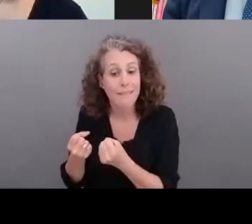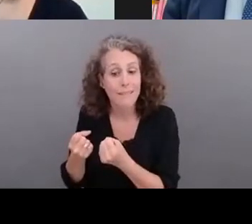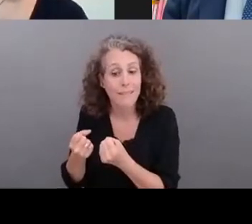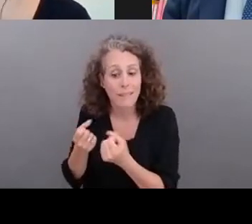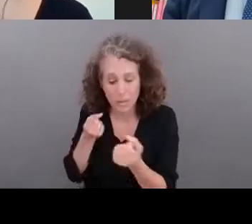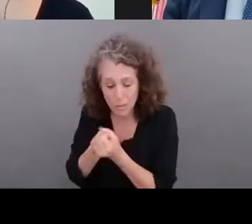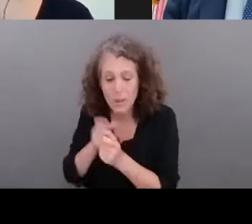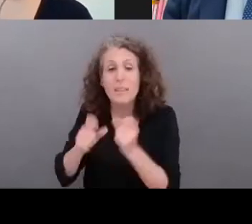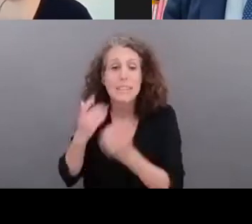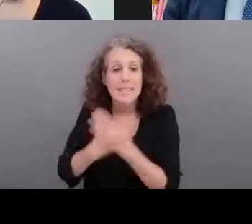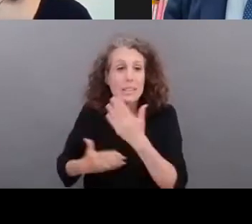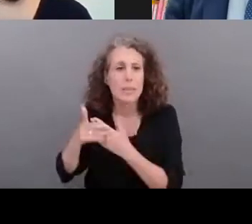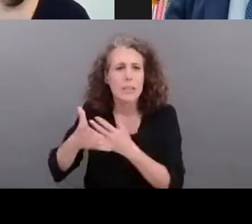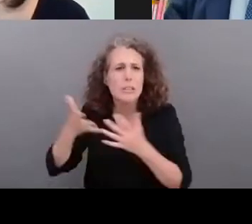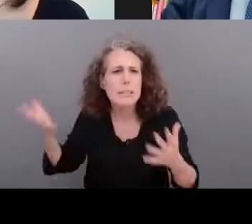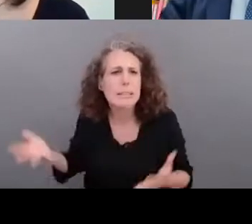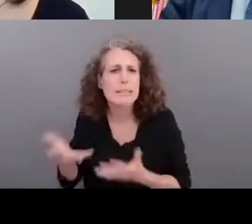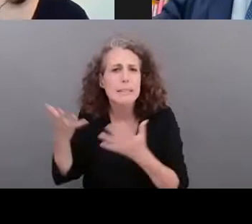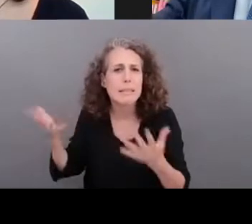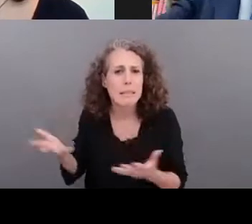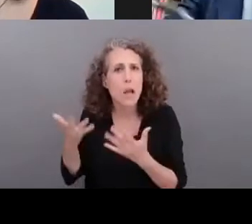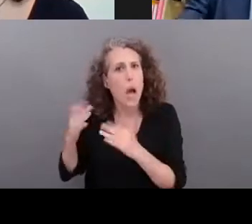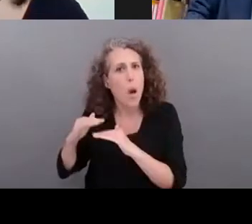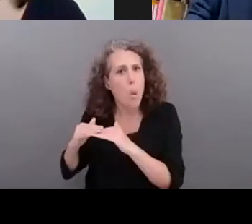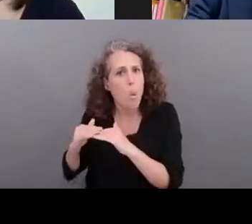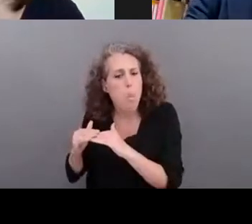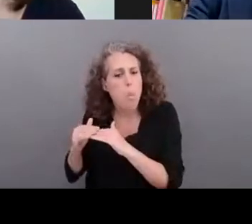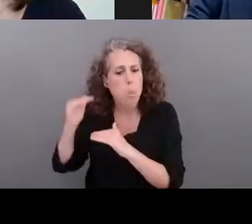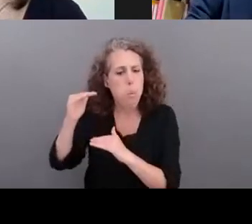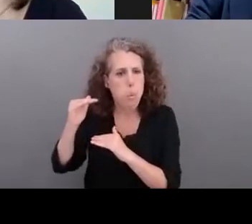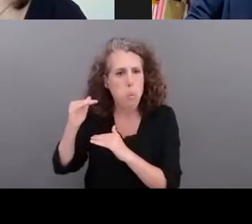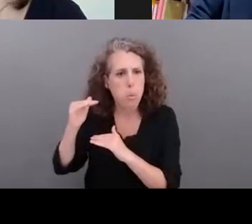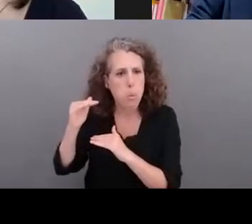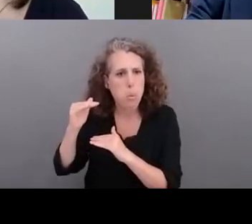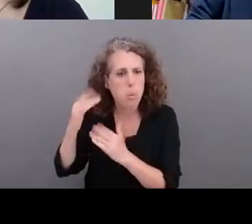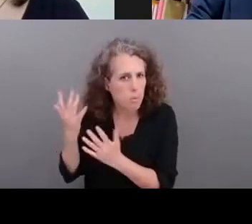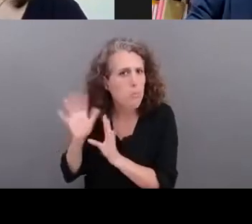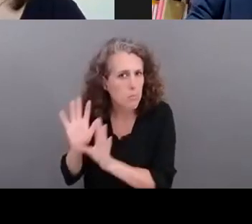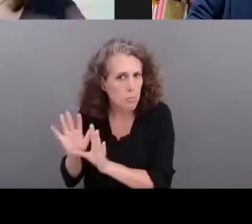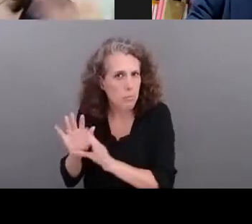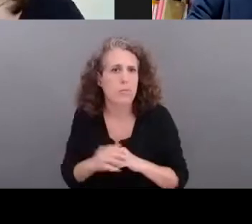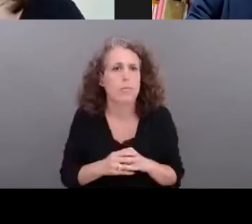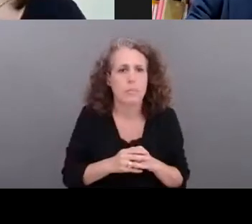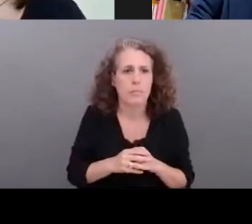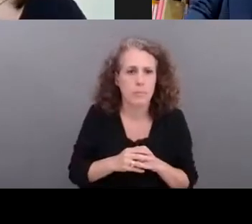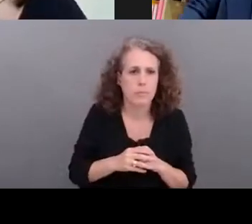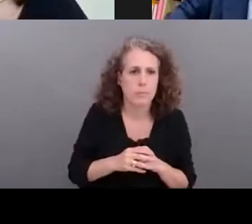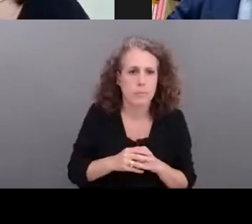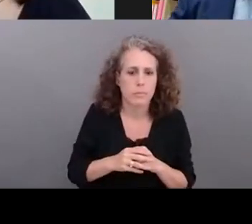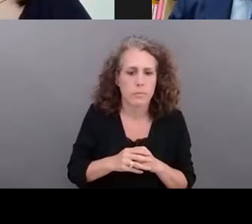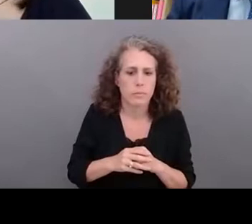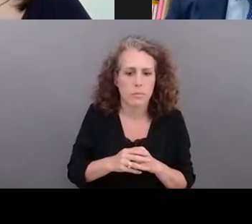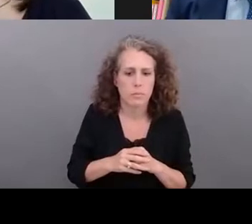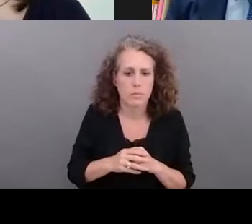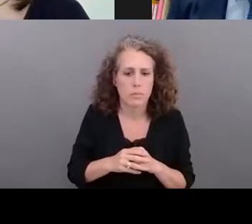lorsque les OSC sont en contact avec des autorités au niveau régional ou local, des activités peuvent avoir lieu, mais il reste encore du travail à